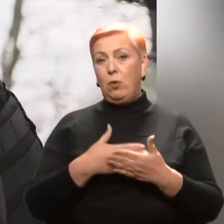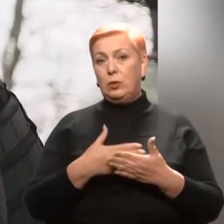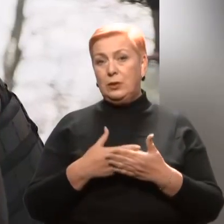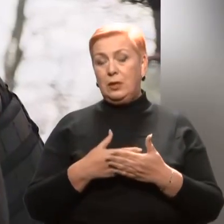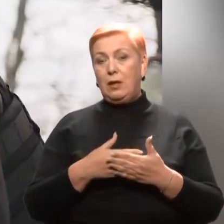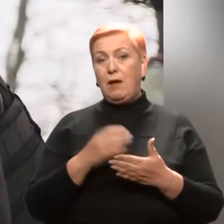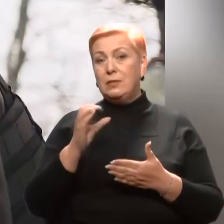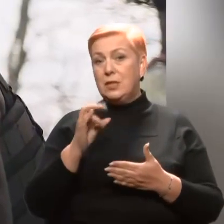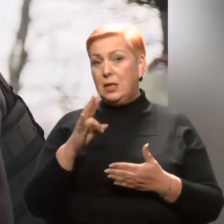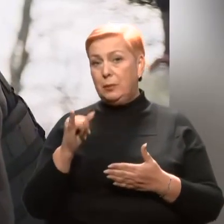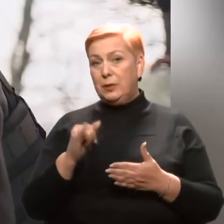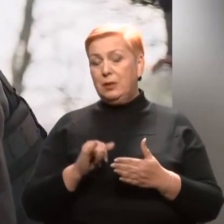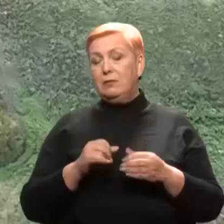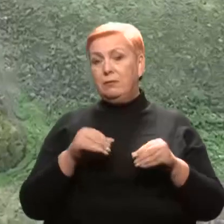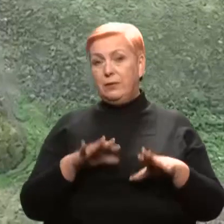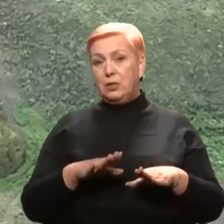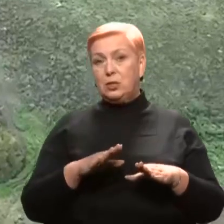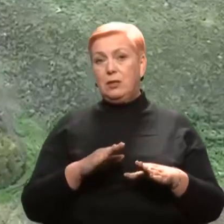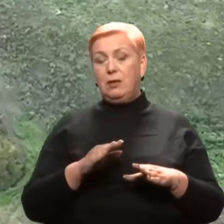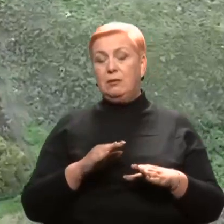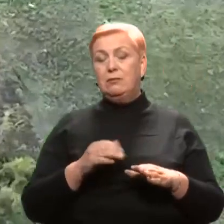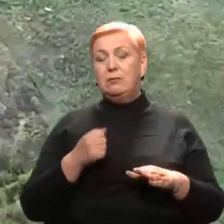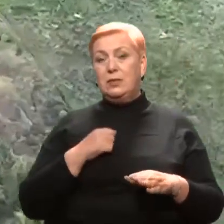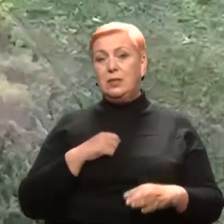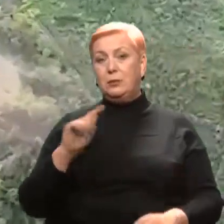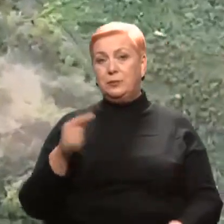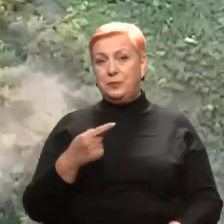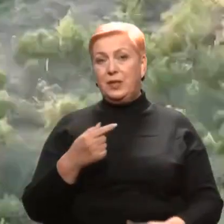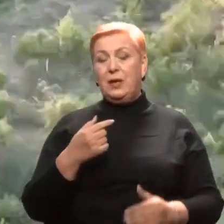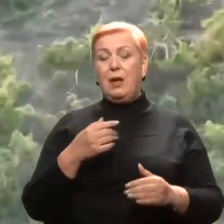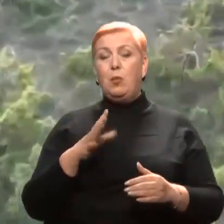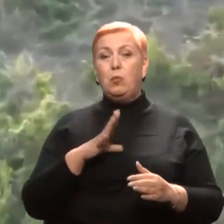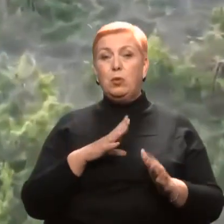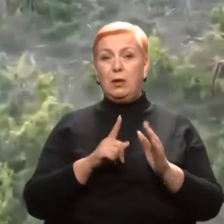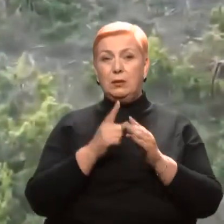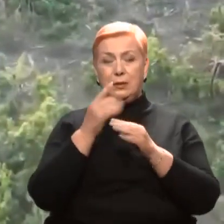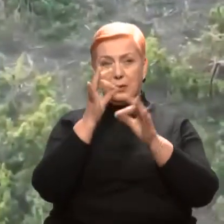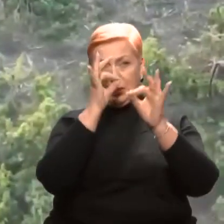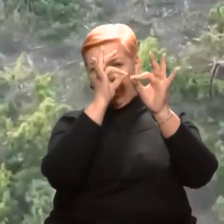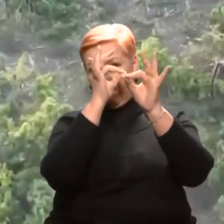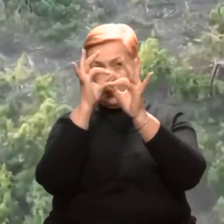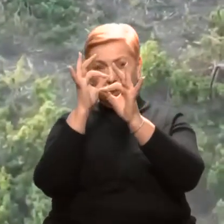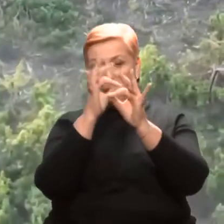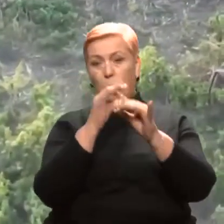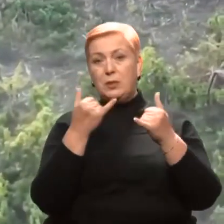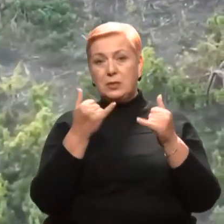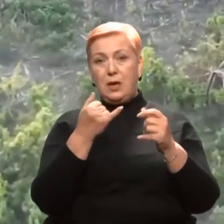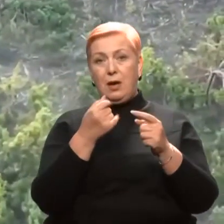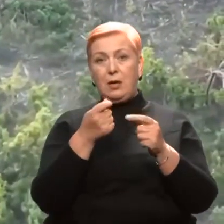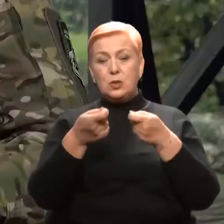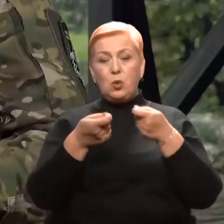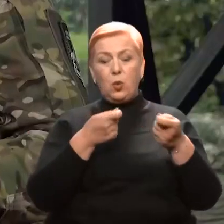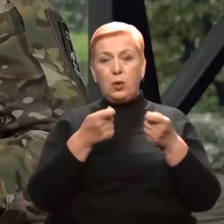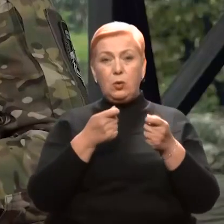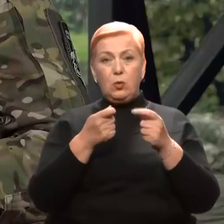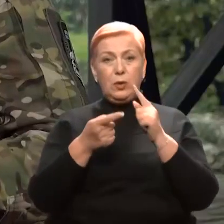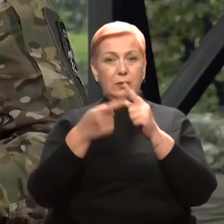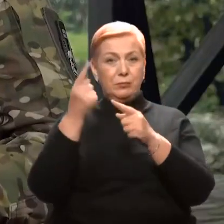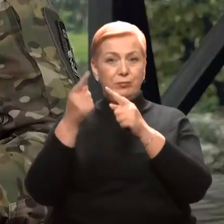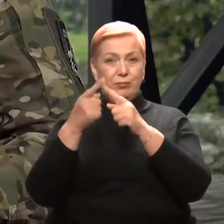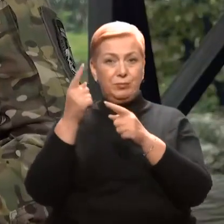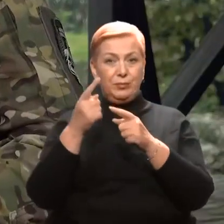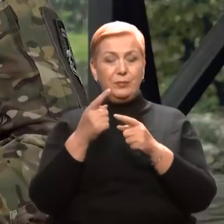Спочатку Ірина була навідником гаубиці, зараз коригує вогонь артилерії. Є монітори, є планшет з кропивою, і